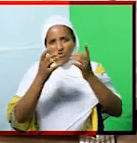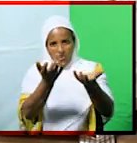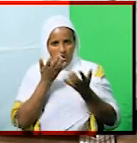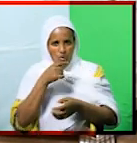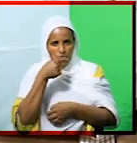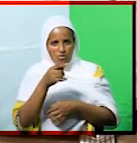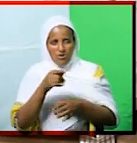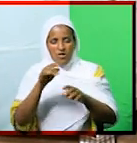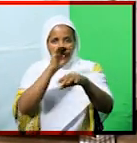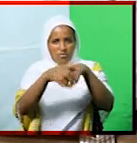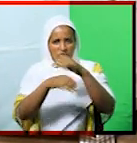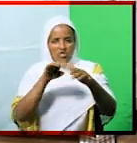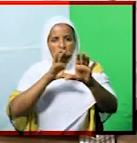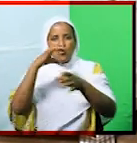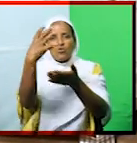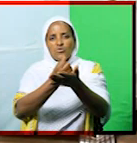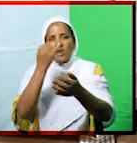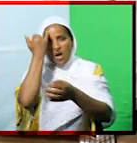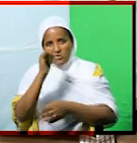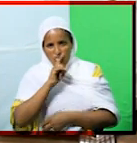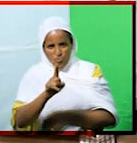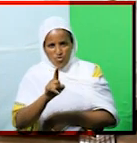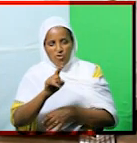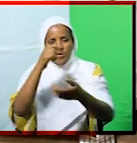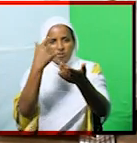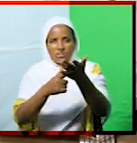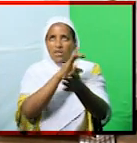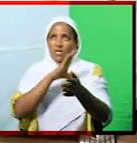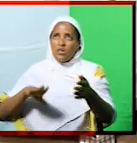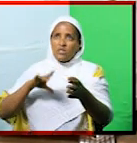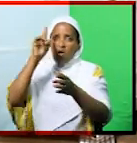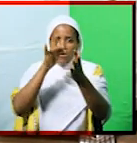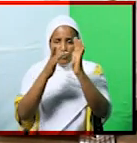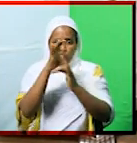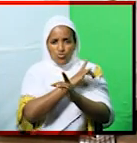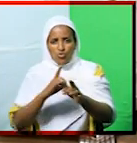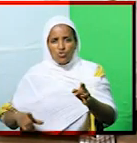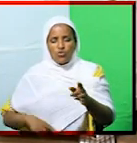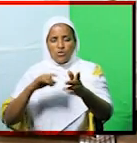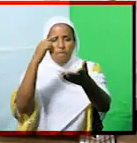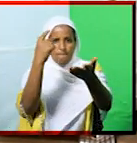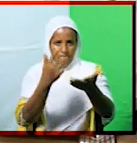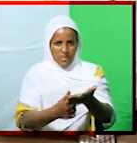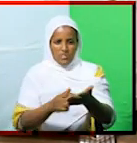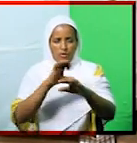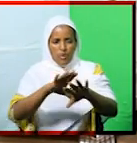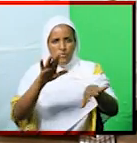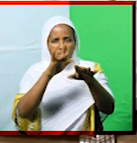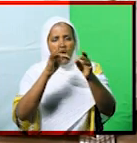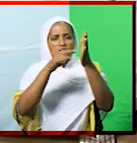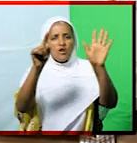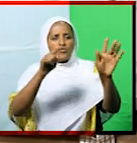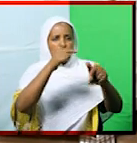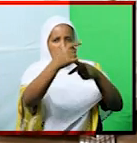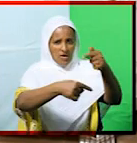የሆነ ምክንያት አለ። አንዳንዱ ሰው ለቅዱሳን ሁሉ አላደገድግም ኢየሱስ ያማልደኛል